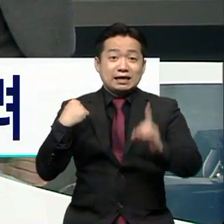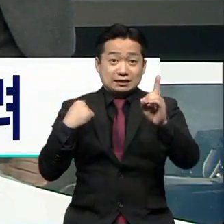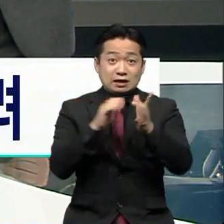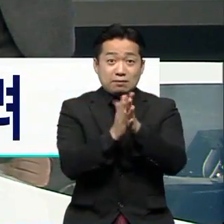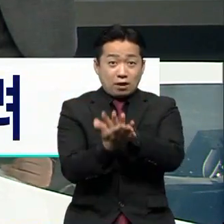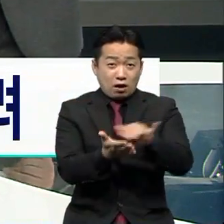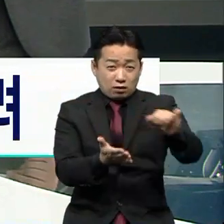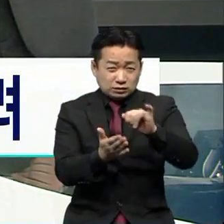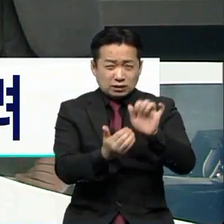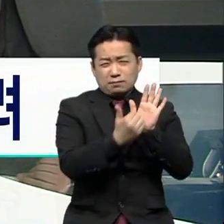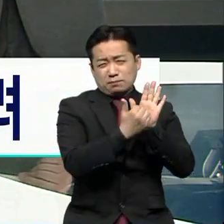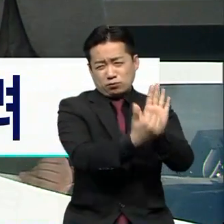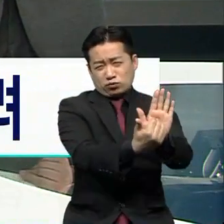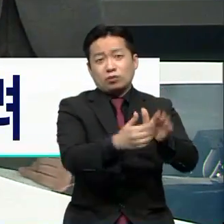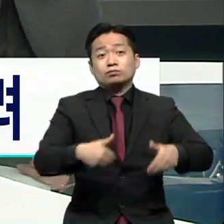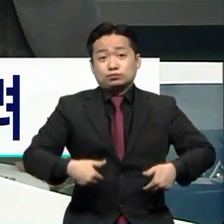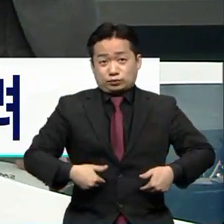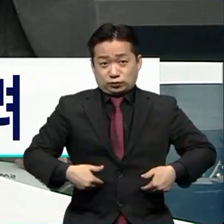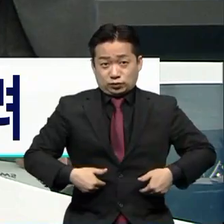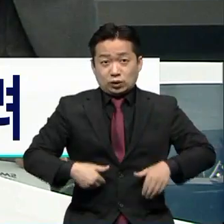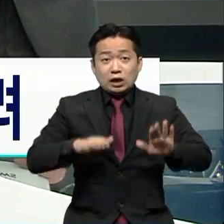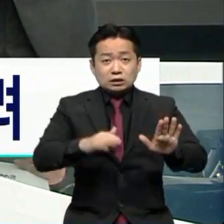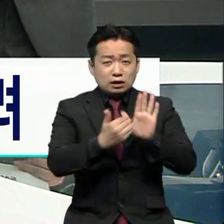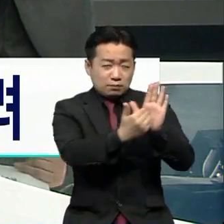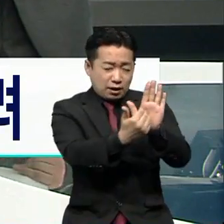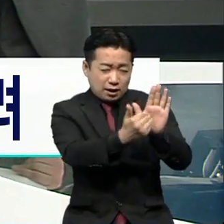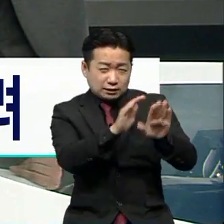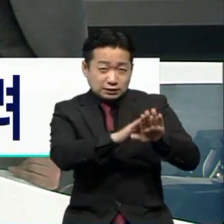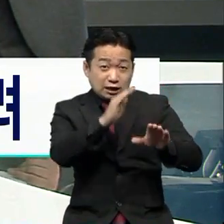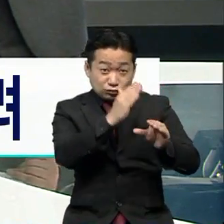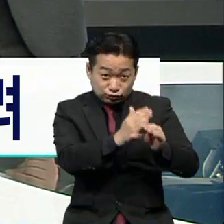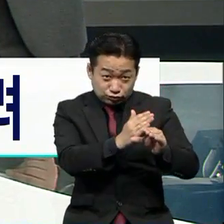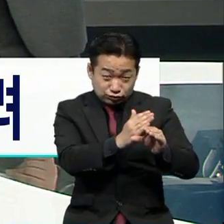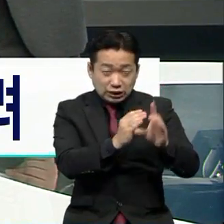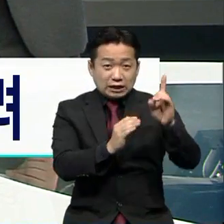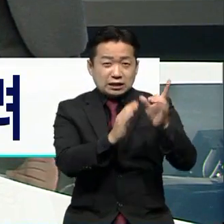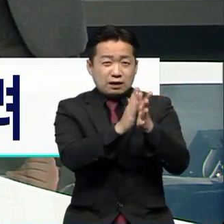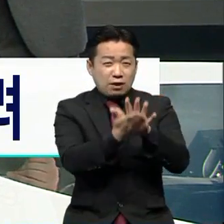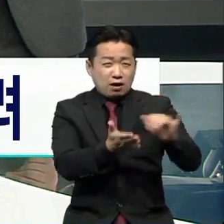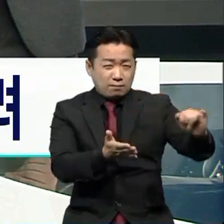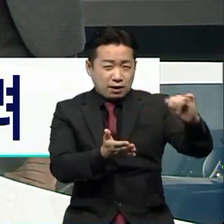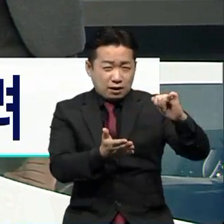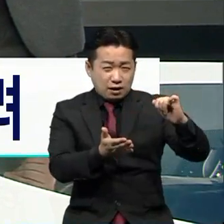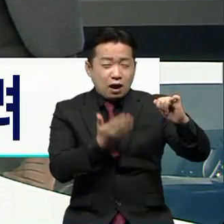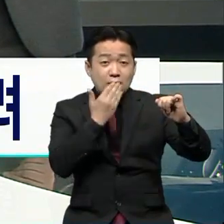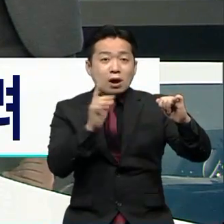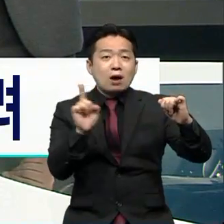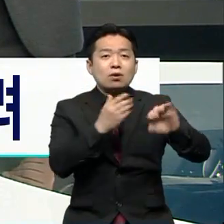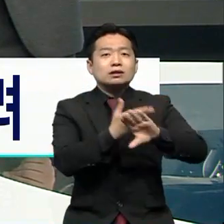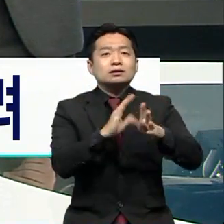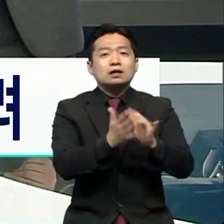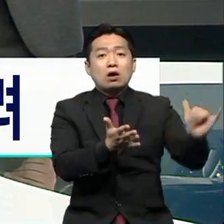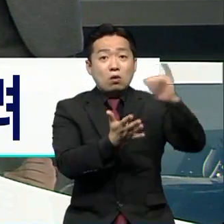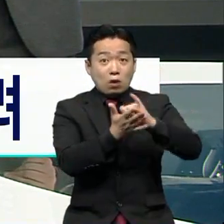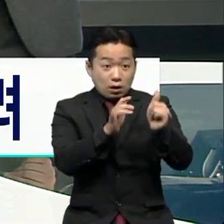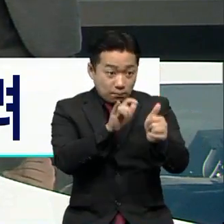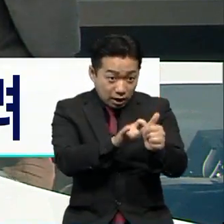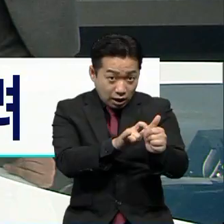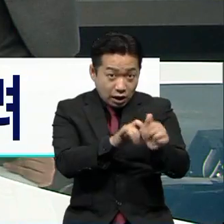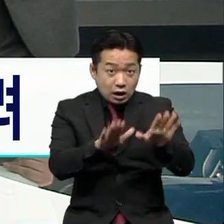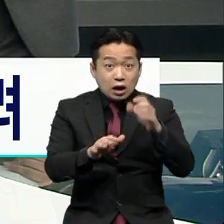변이를 차단하는 문제입니다. 아직은 잘 방어하고 있지만 델타 변이가 들어올 수 있는 해외 유입